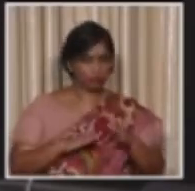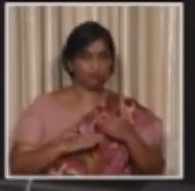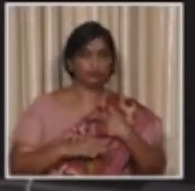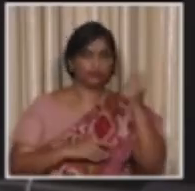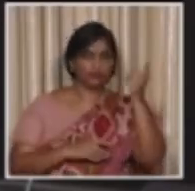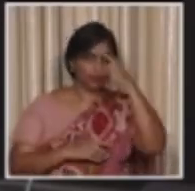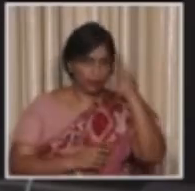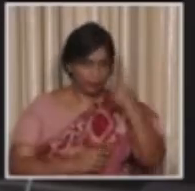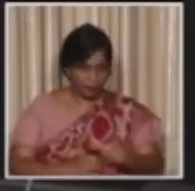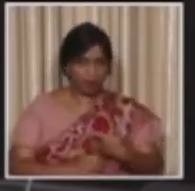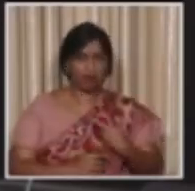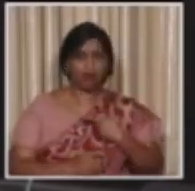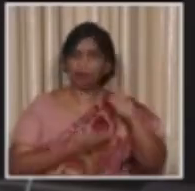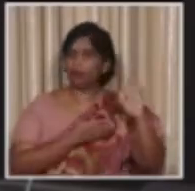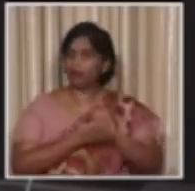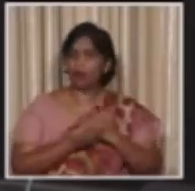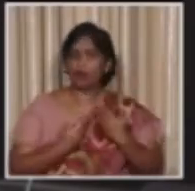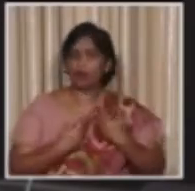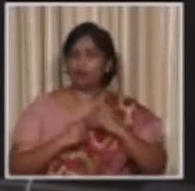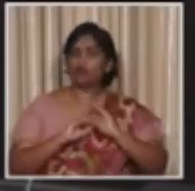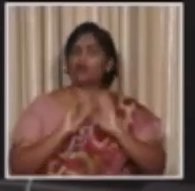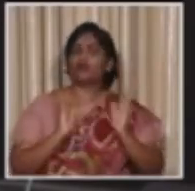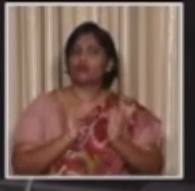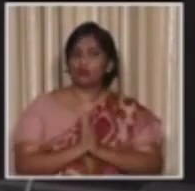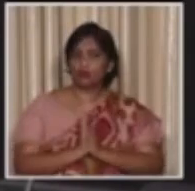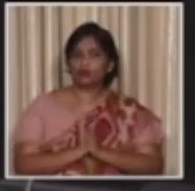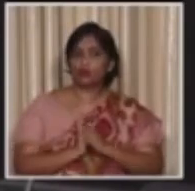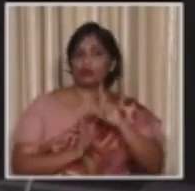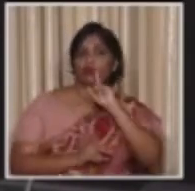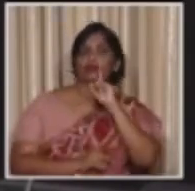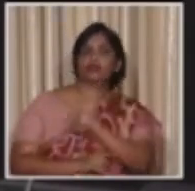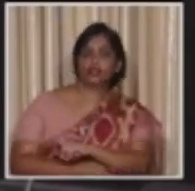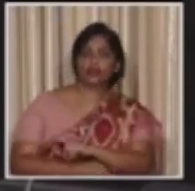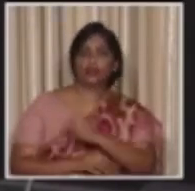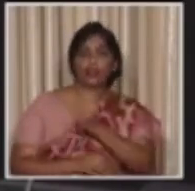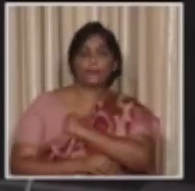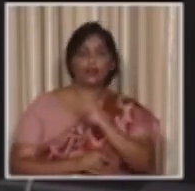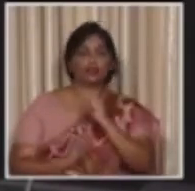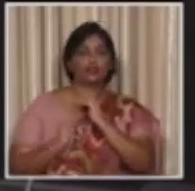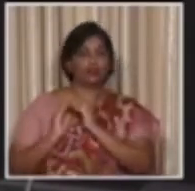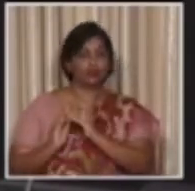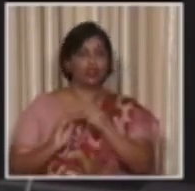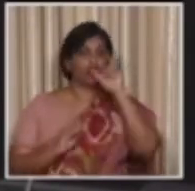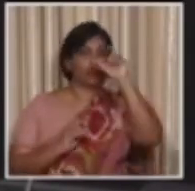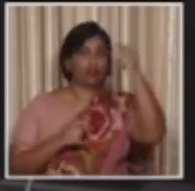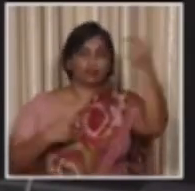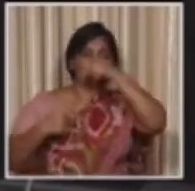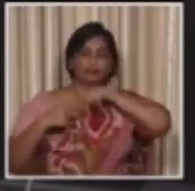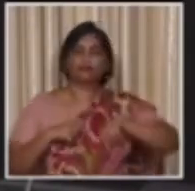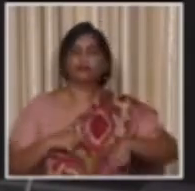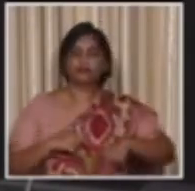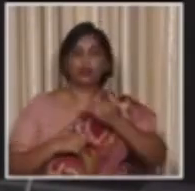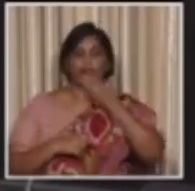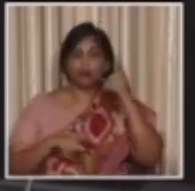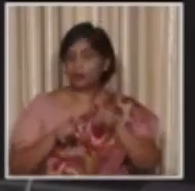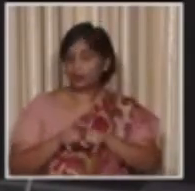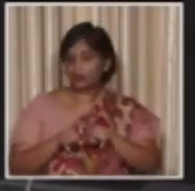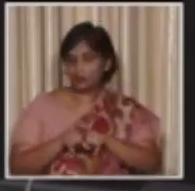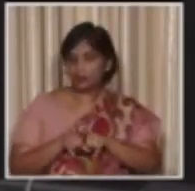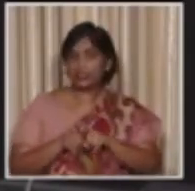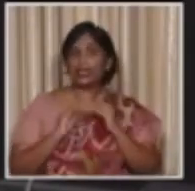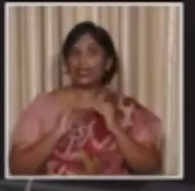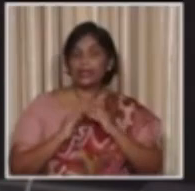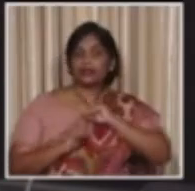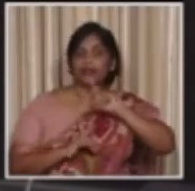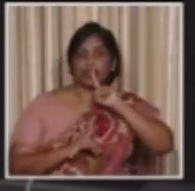පඩි ලැබුණාද තමන්ට සැලකීම කොහොමද මේ සියල්ල වාර්තා කරන්න පුළුවන් තානාපති කාර්යාලයට සහ කොළඹට වාර්තා කරන්න පුළුවන් විදියට තමන්ගේ